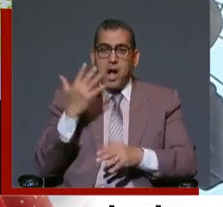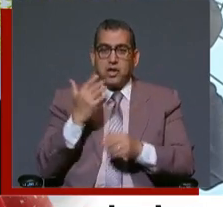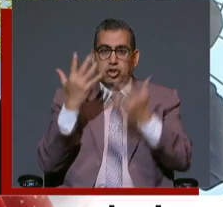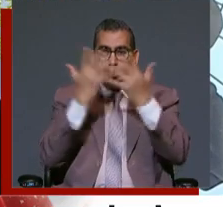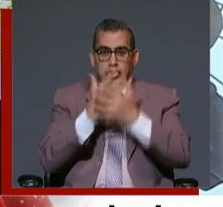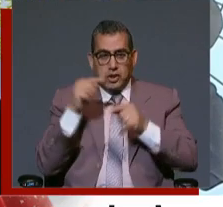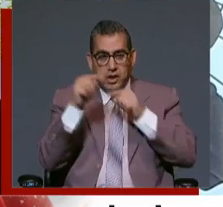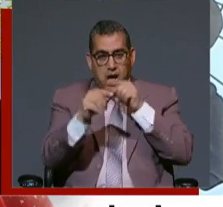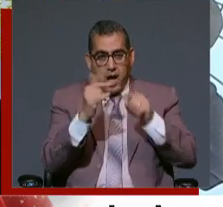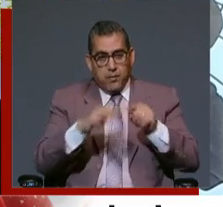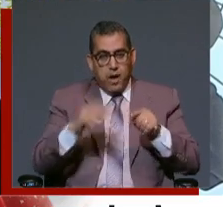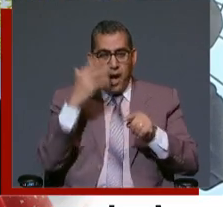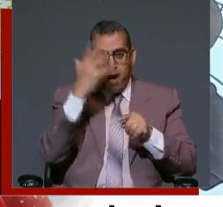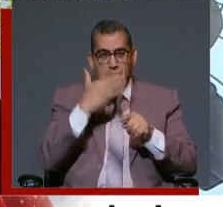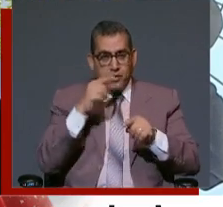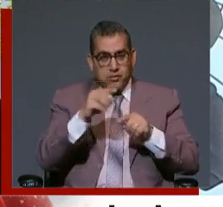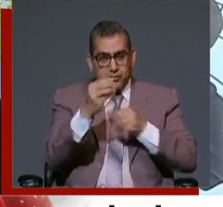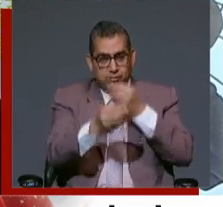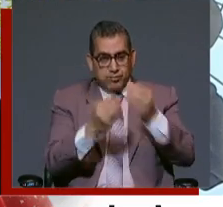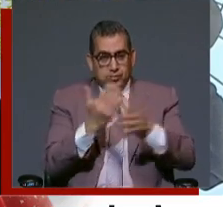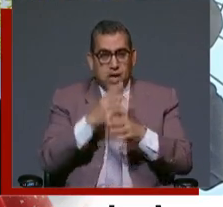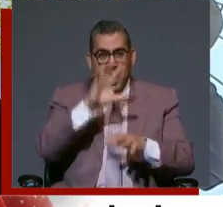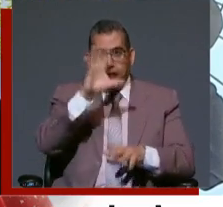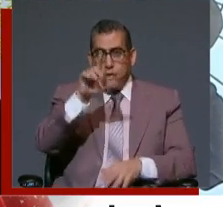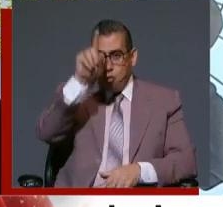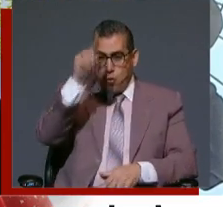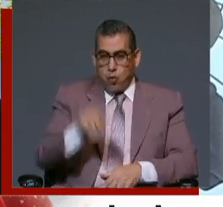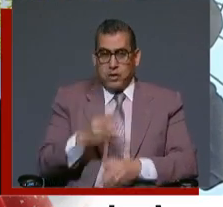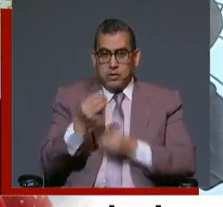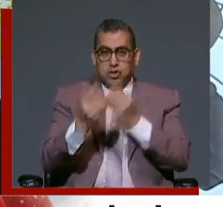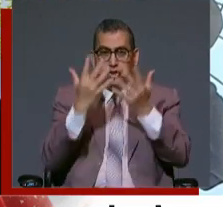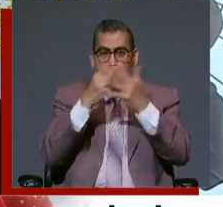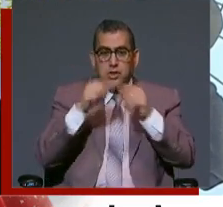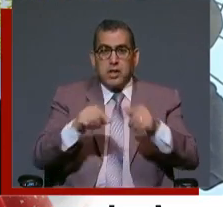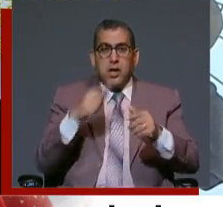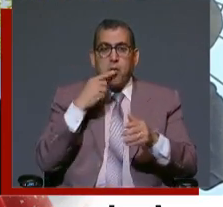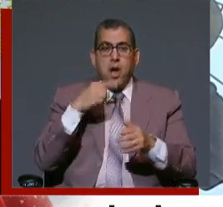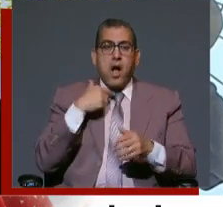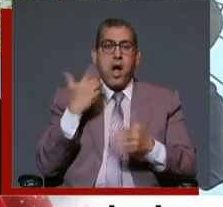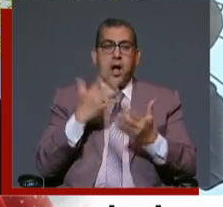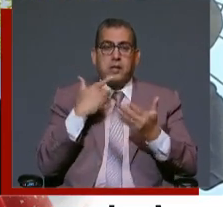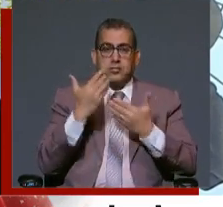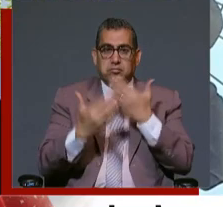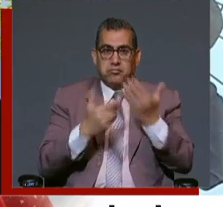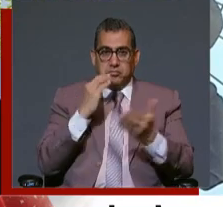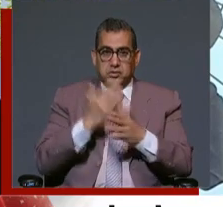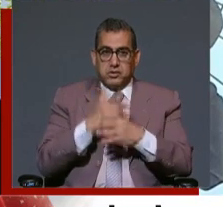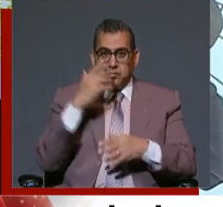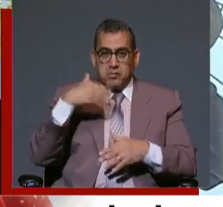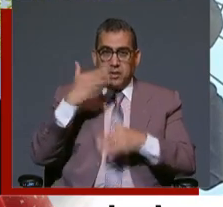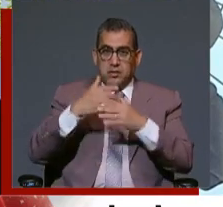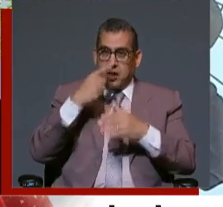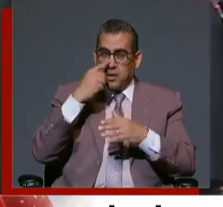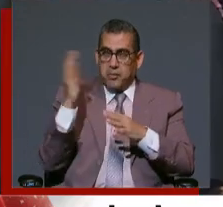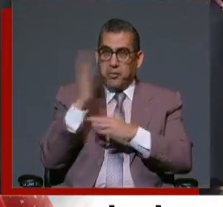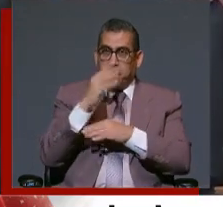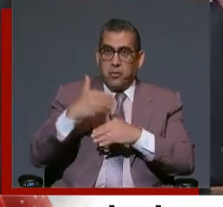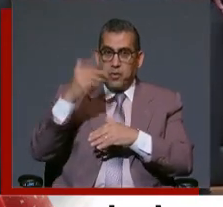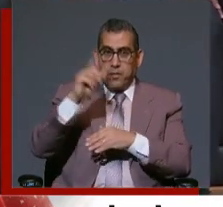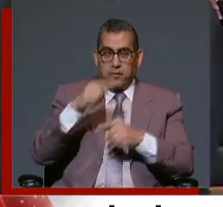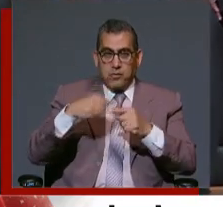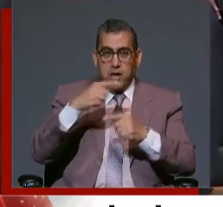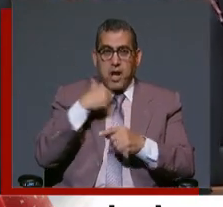بشكل عرضاني على مستوى القارة الأفريقية، ويمكن أن يؤدي هذا إلى استخدام السندات